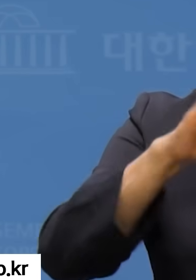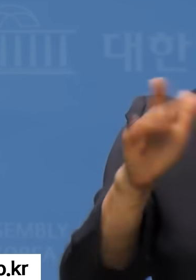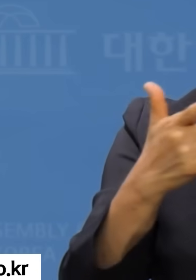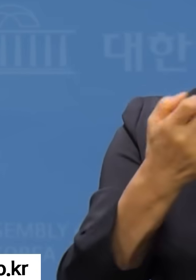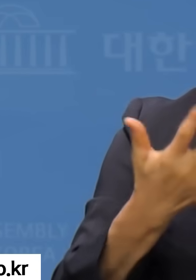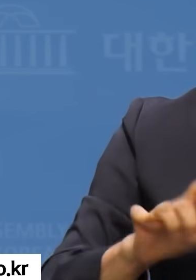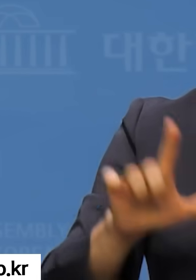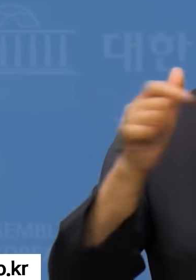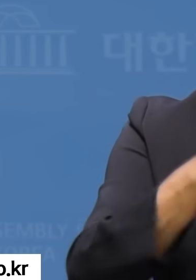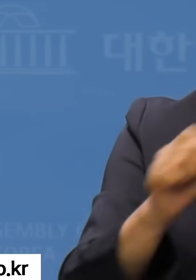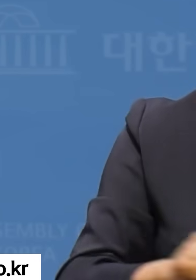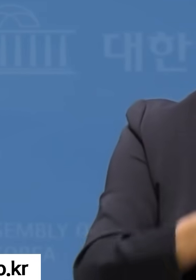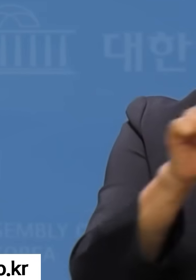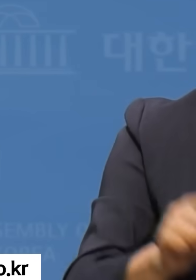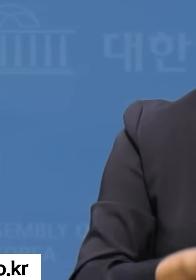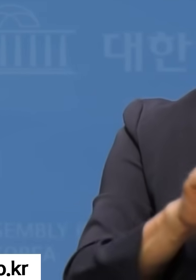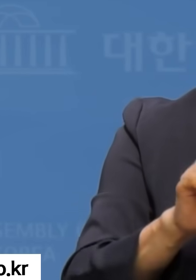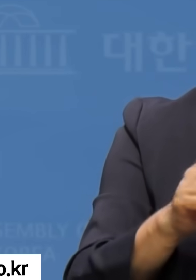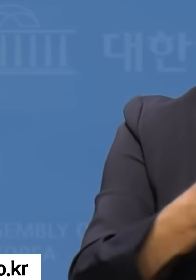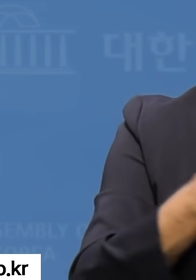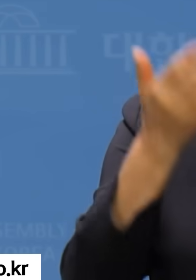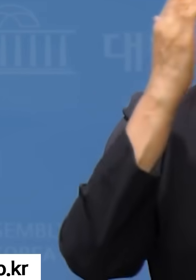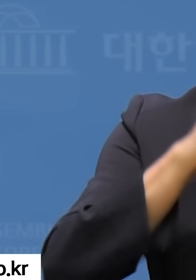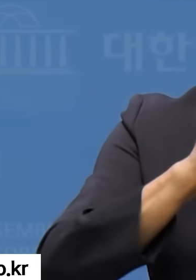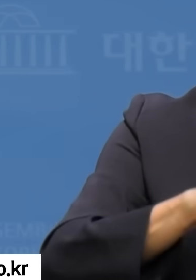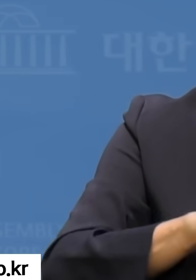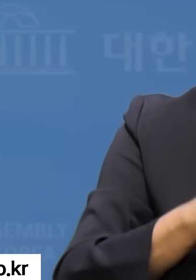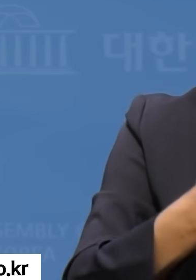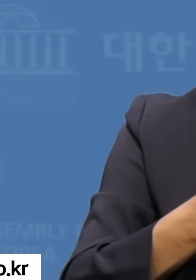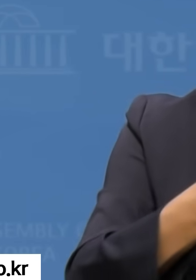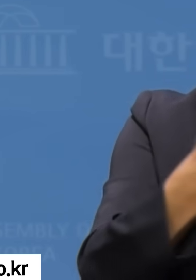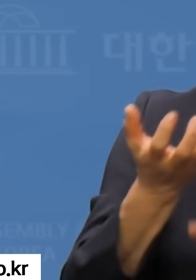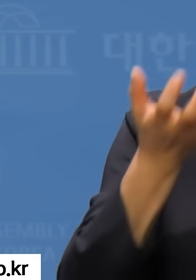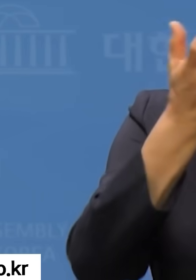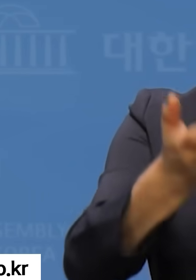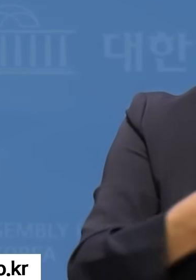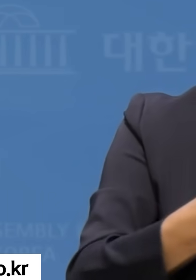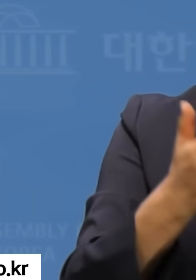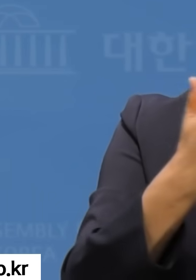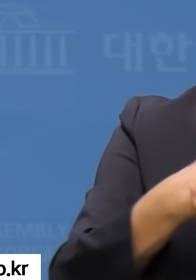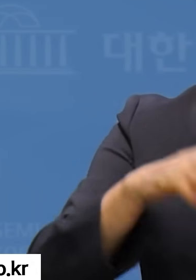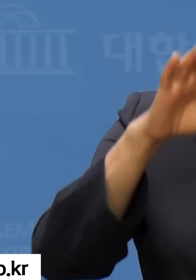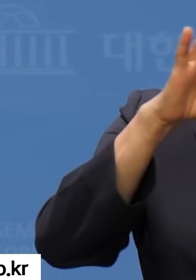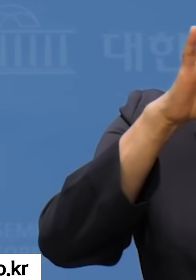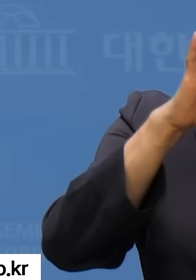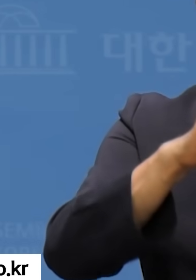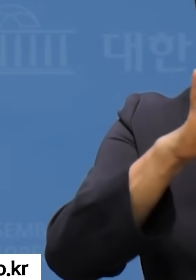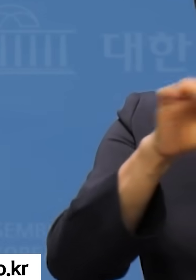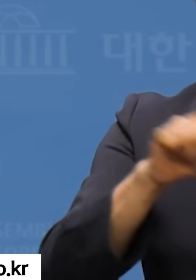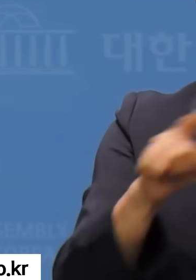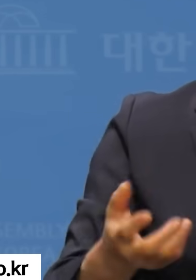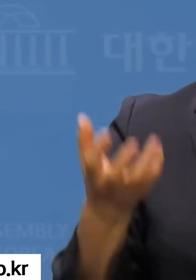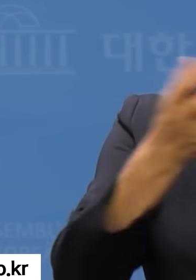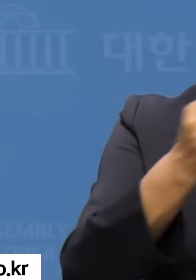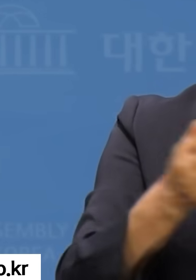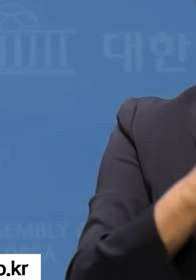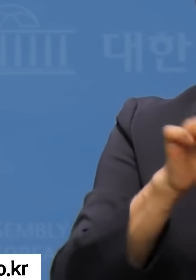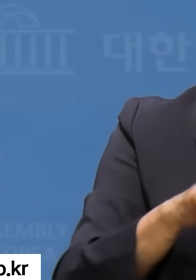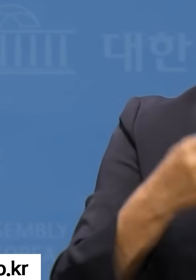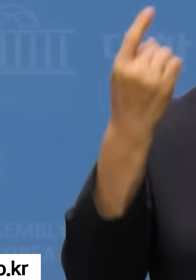1968년 1월 21일 청와대 습격사건과 울진 삼척 무장공비 침투사건,